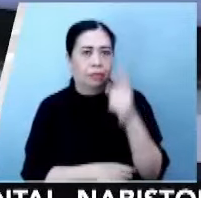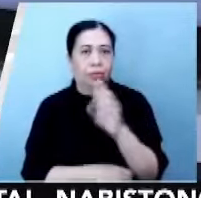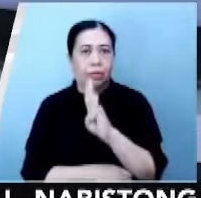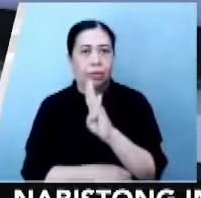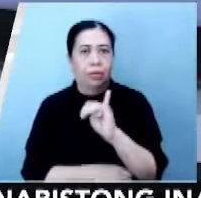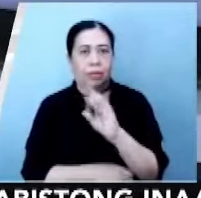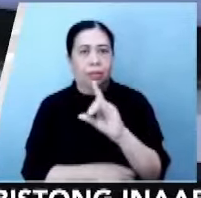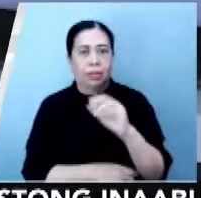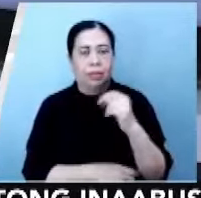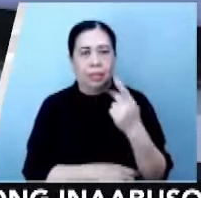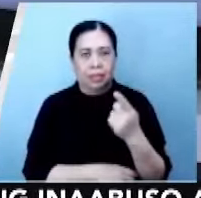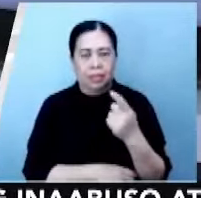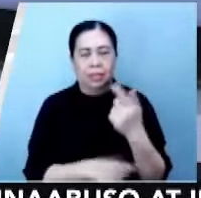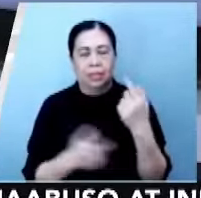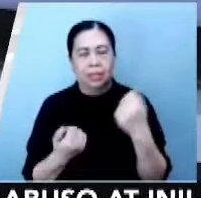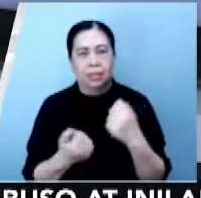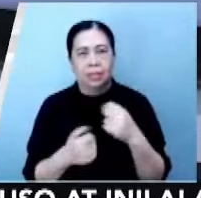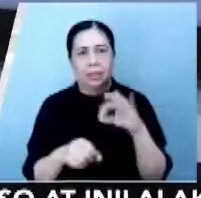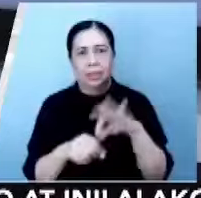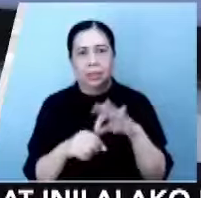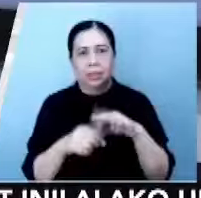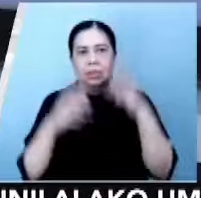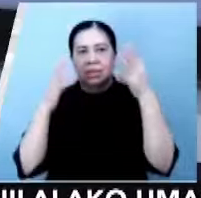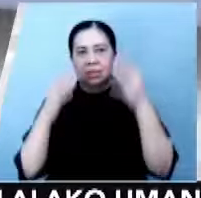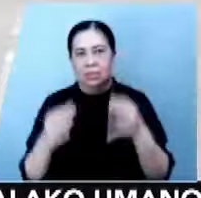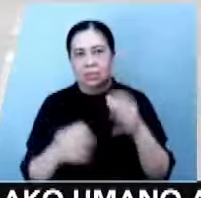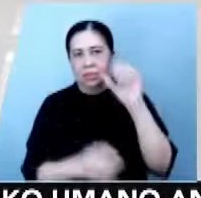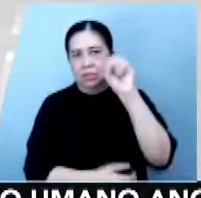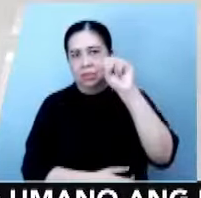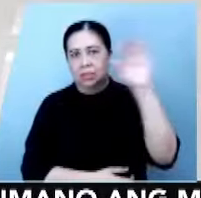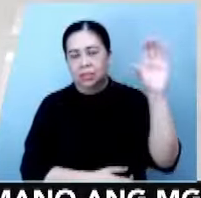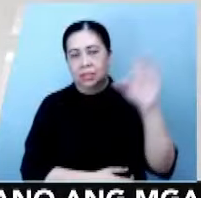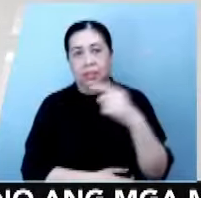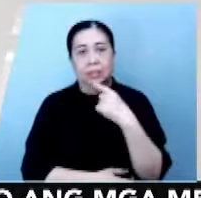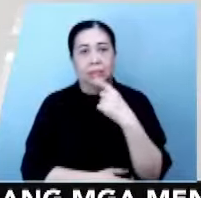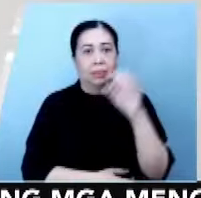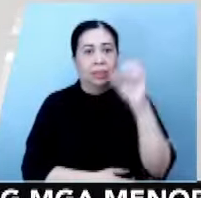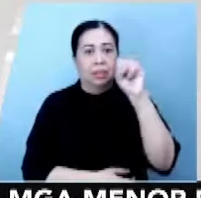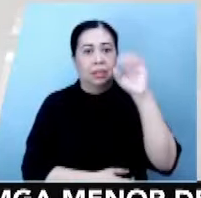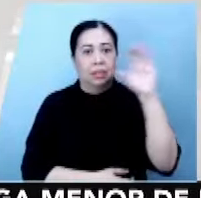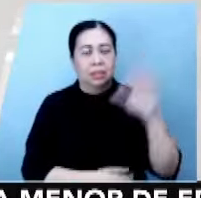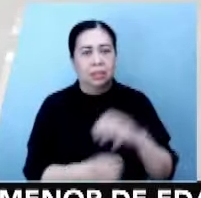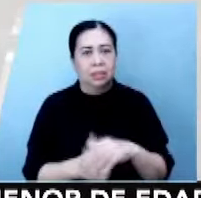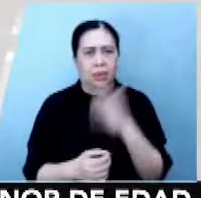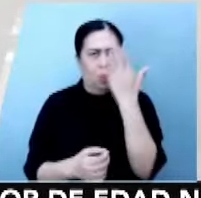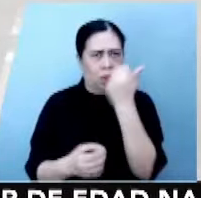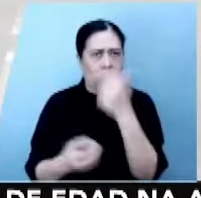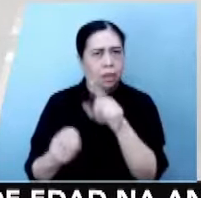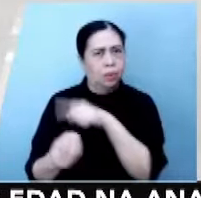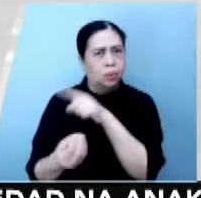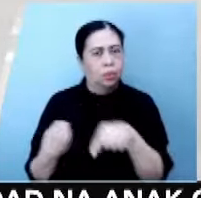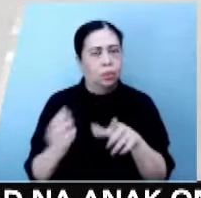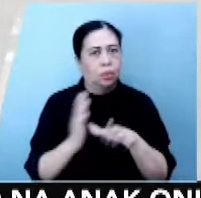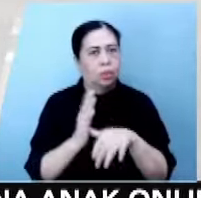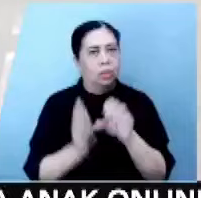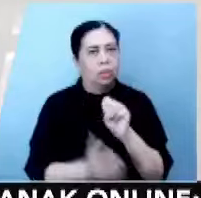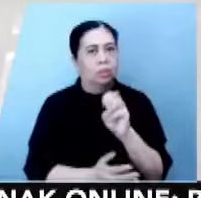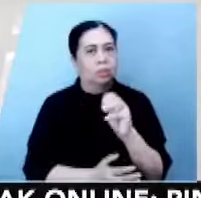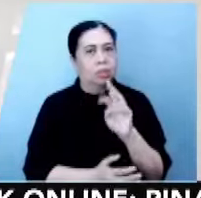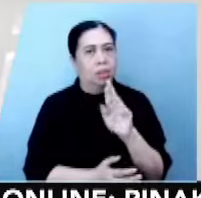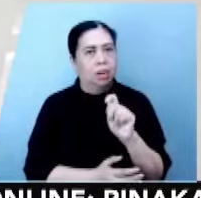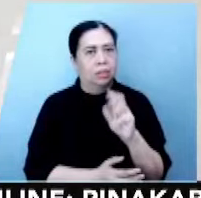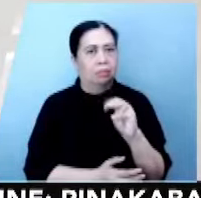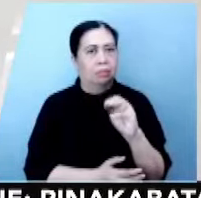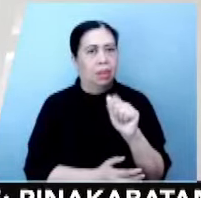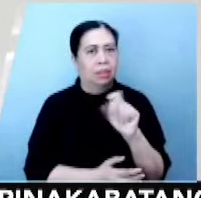midterm elections ayon sa desisyon ng Korte Suprema. Sabi po ng Korte, dinisqualify ng Comelec ang Smartmatic bago pa man